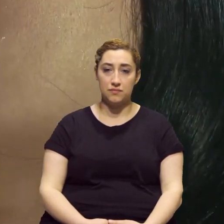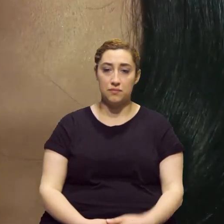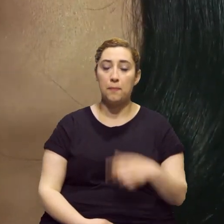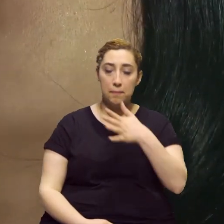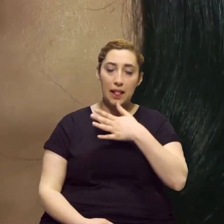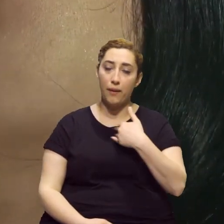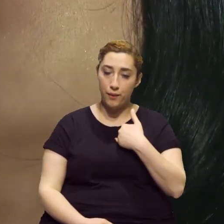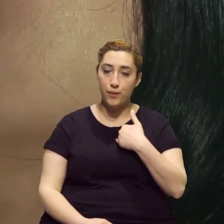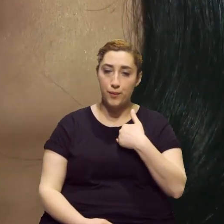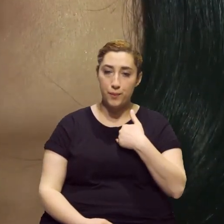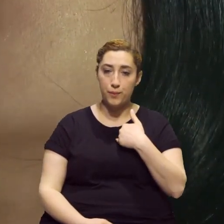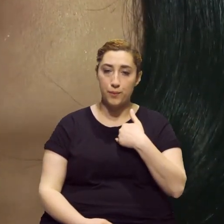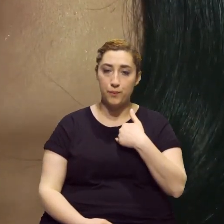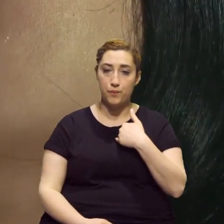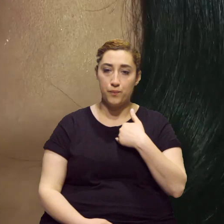Biliyorum.